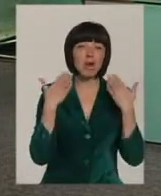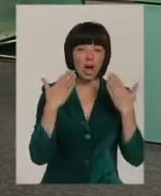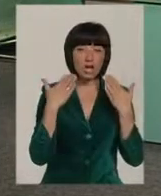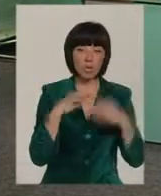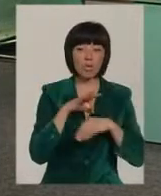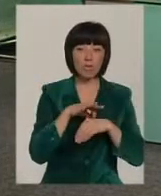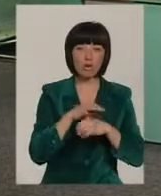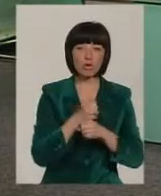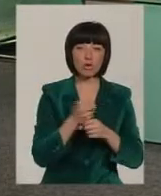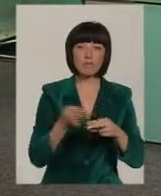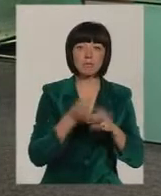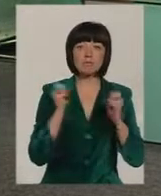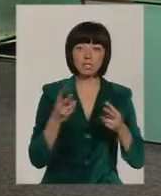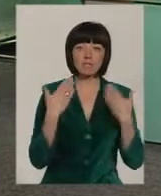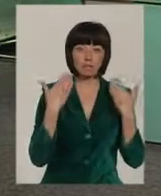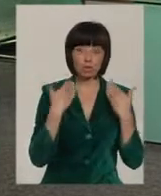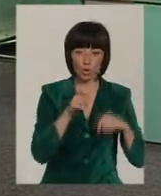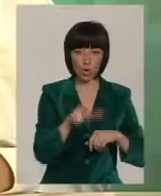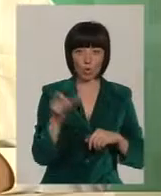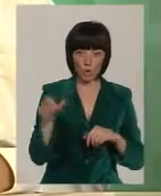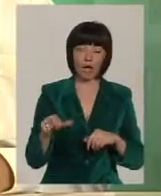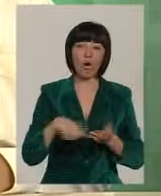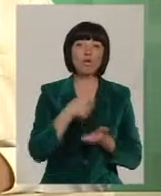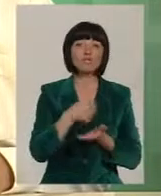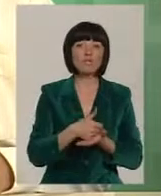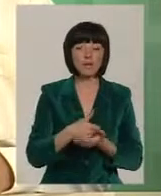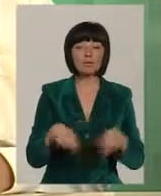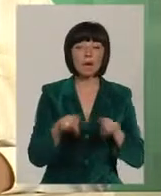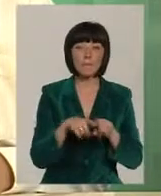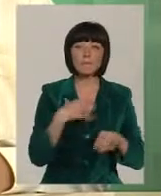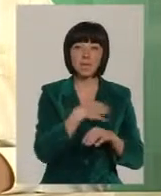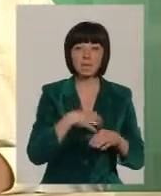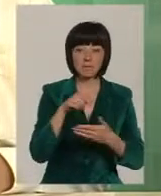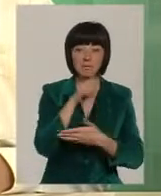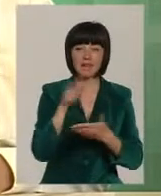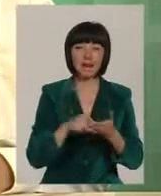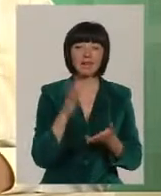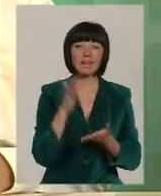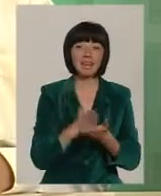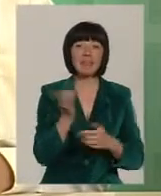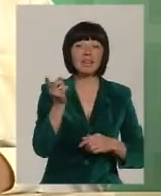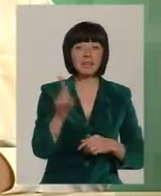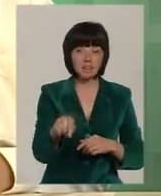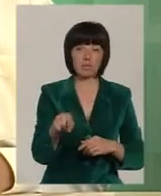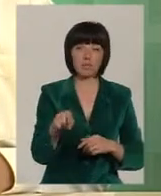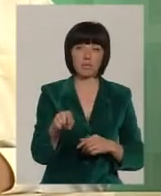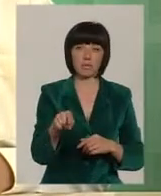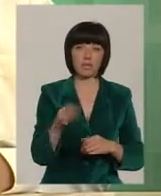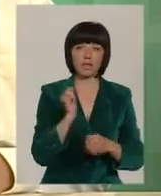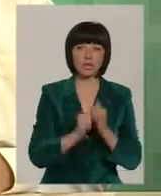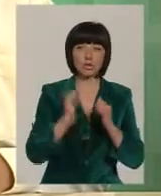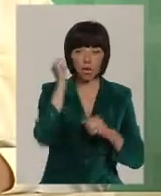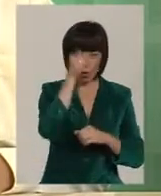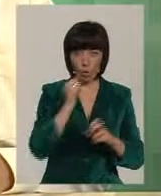щодо безпечного відпочинку людей на цих пляжах. Основними такими пріоритетними питаннями цієї безпеки є те, що там